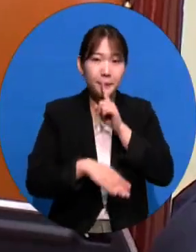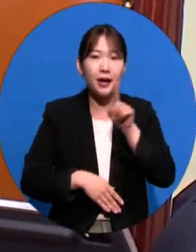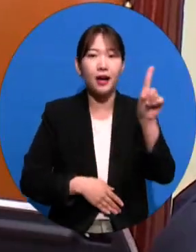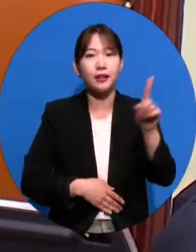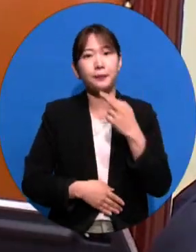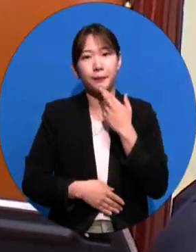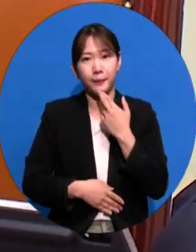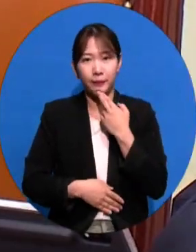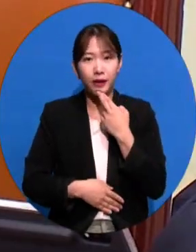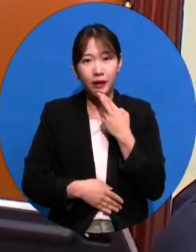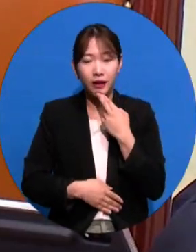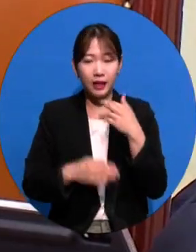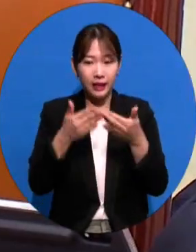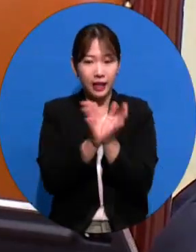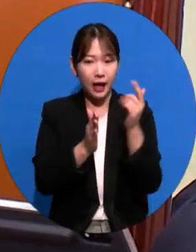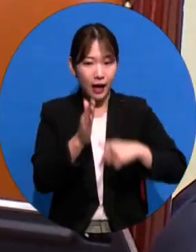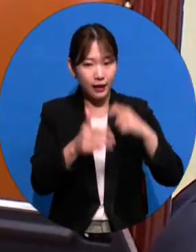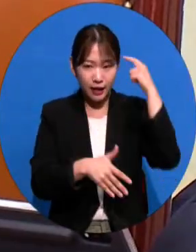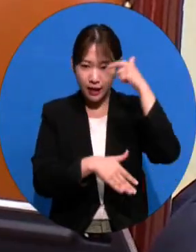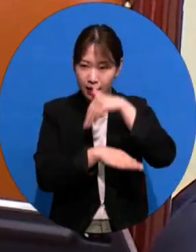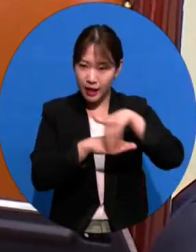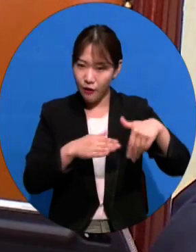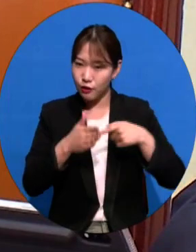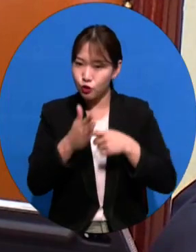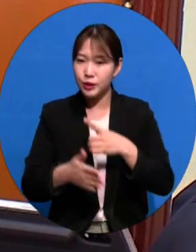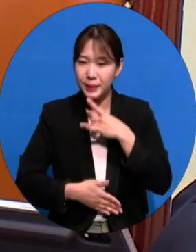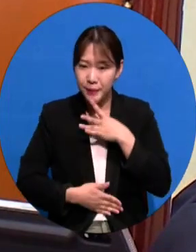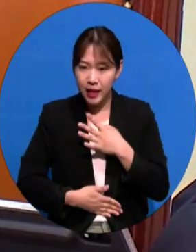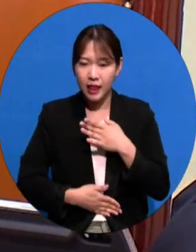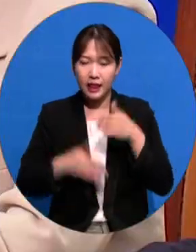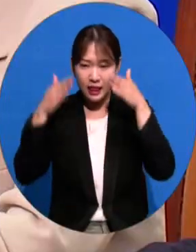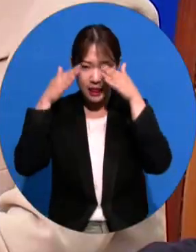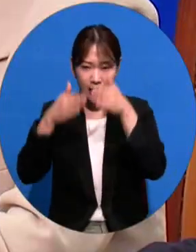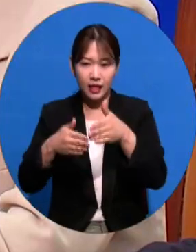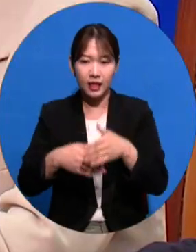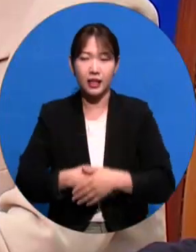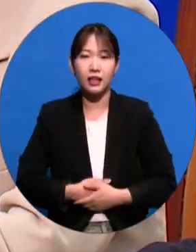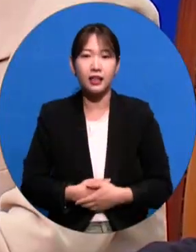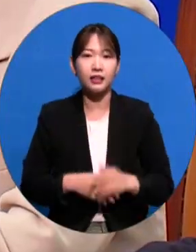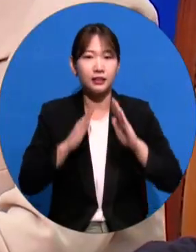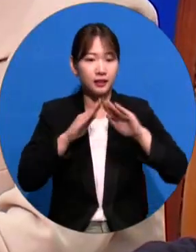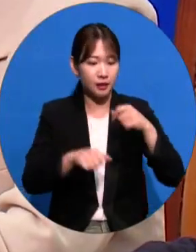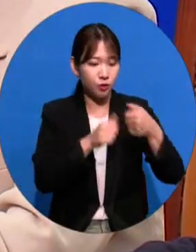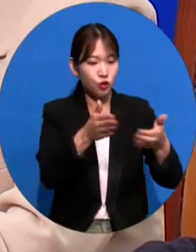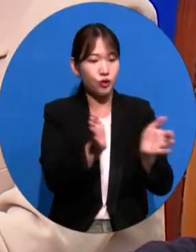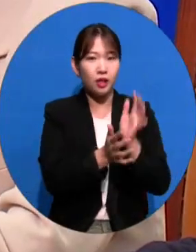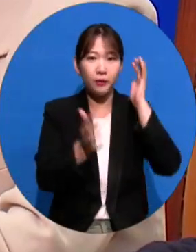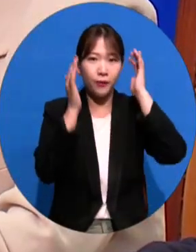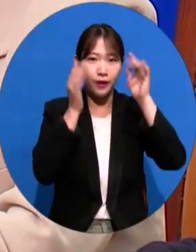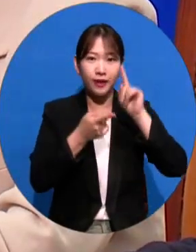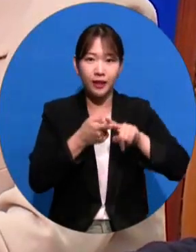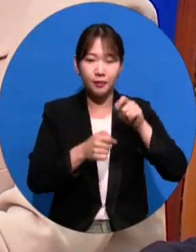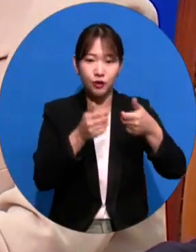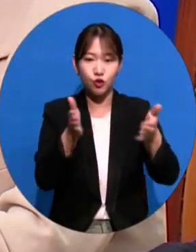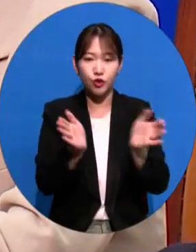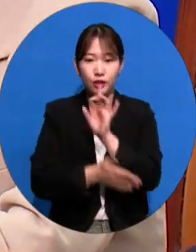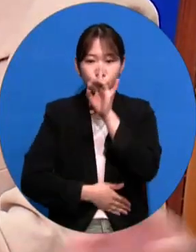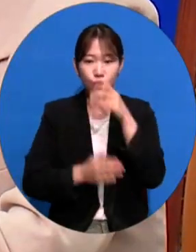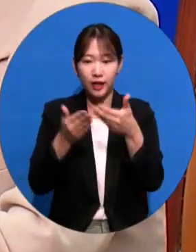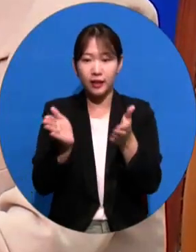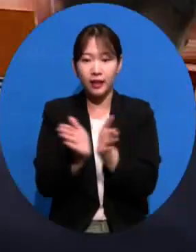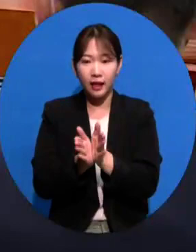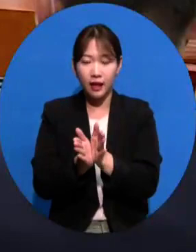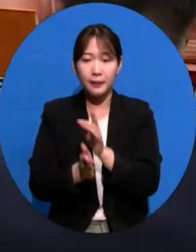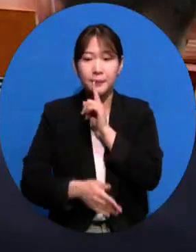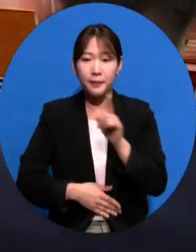없이 당내 일정 소화에만 급급해하고 있습니다. 전남 민주당의 혼란에 대한 민주당 중앙당의